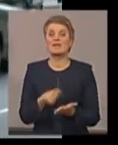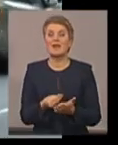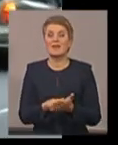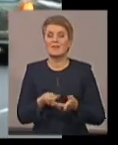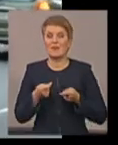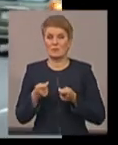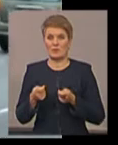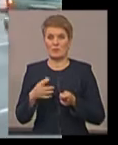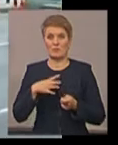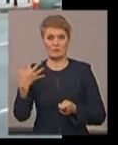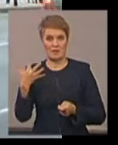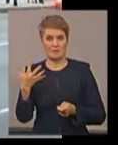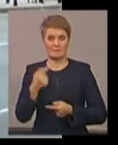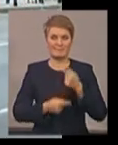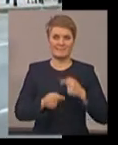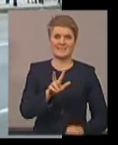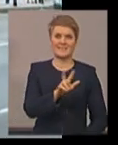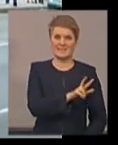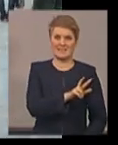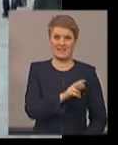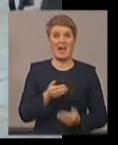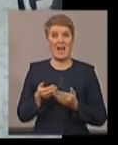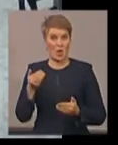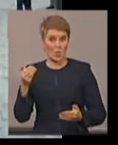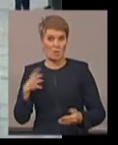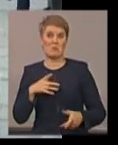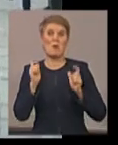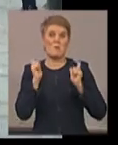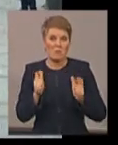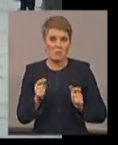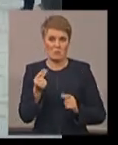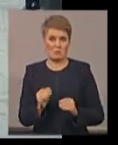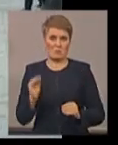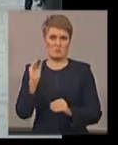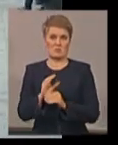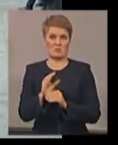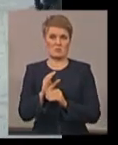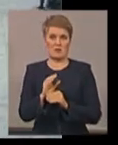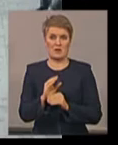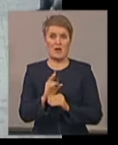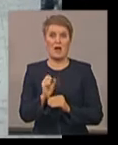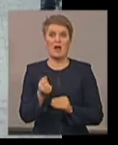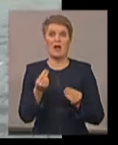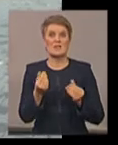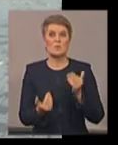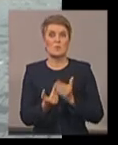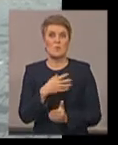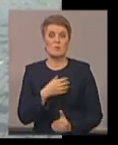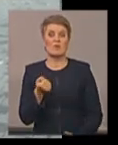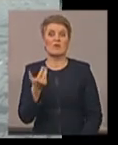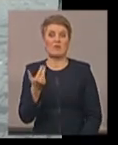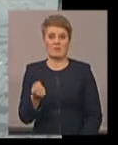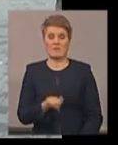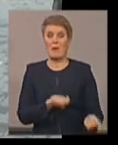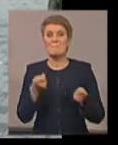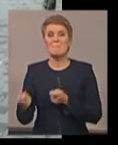стало 3. Хоча перед тим виконком вирішив, квитки подорожчають від 16 жовтня. Та нові ціни протрималися всього кілька днів.